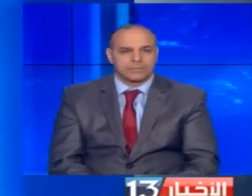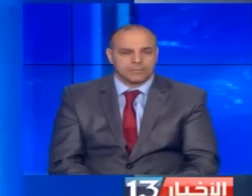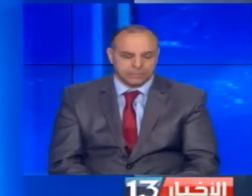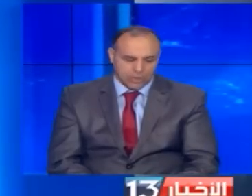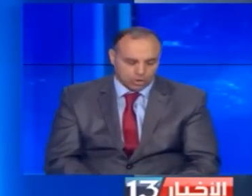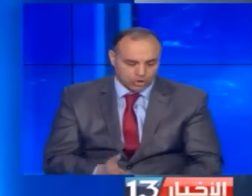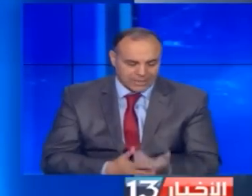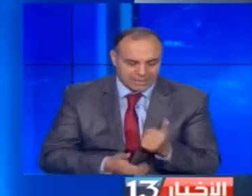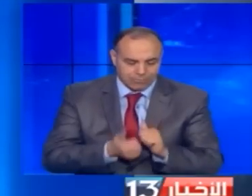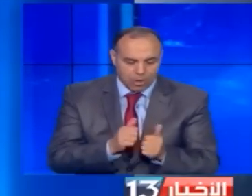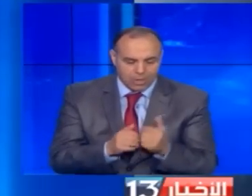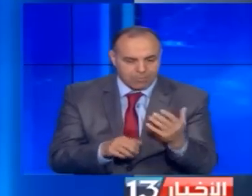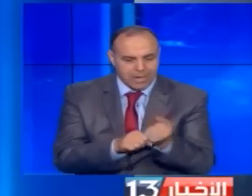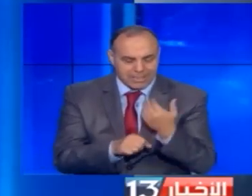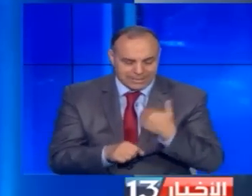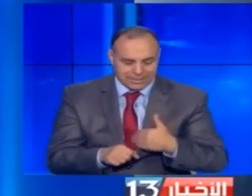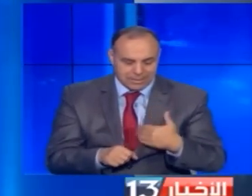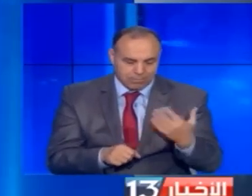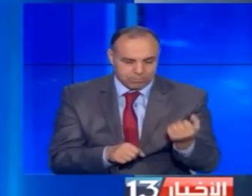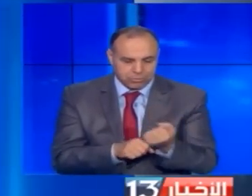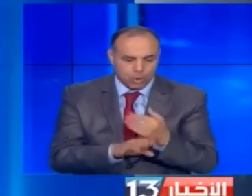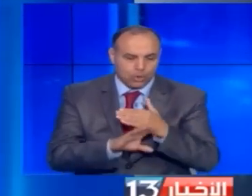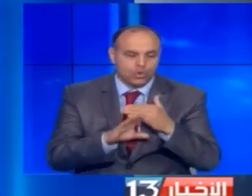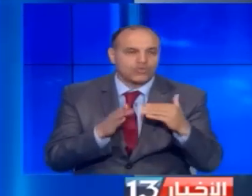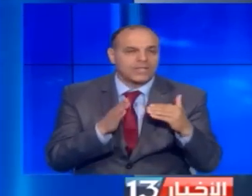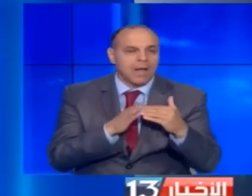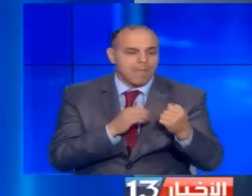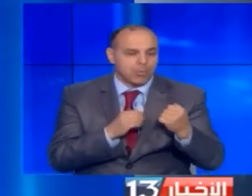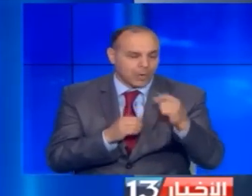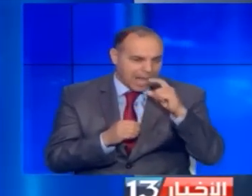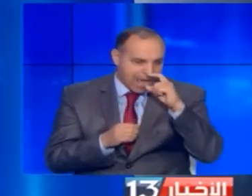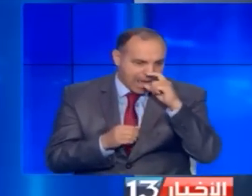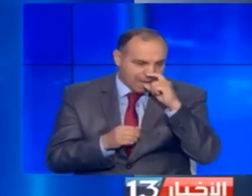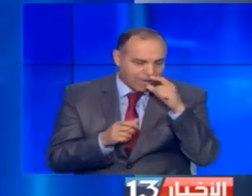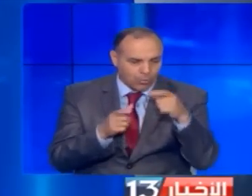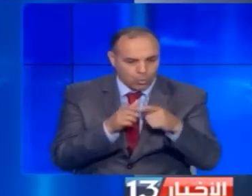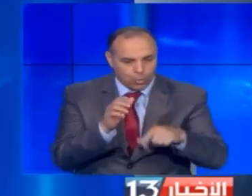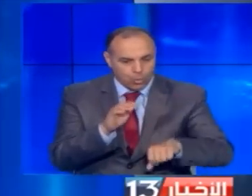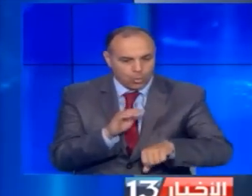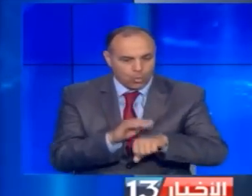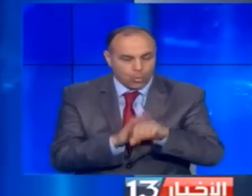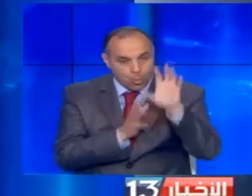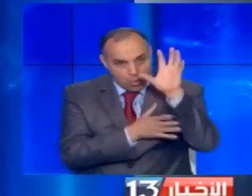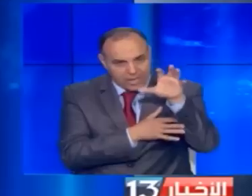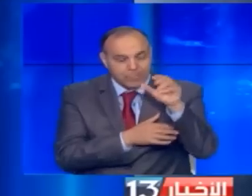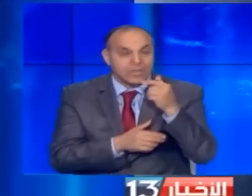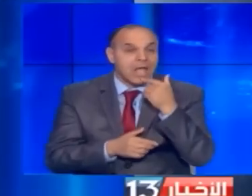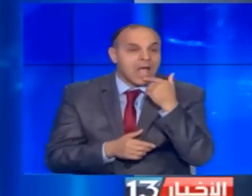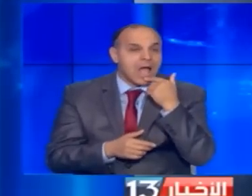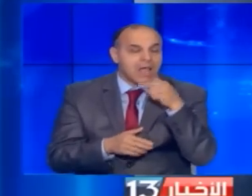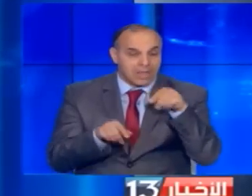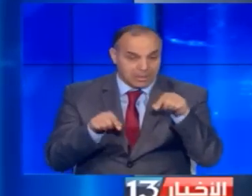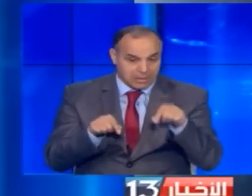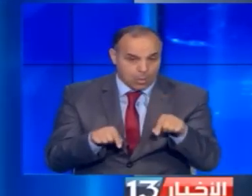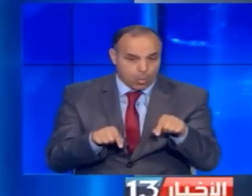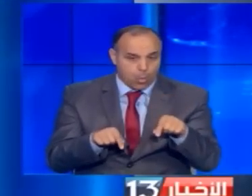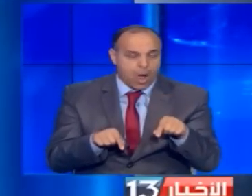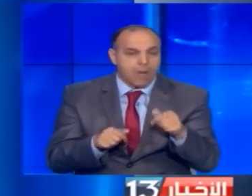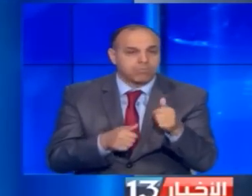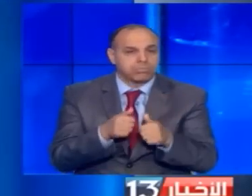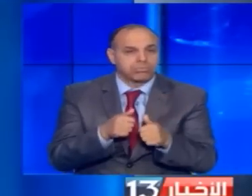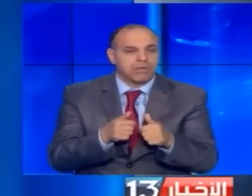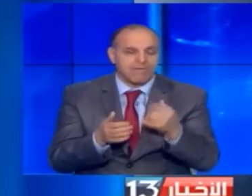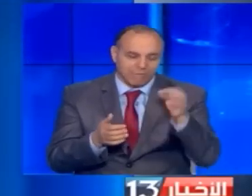في جديد الرياضة، تأهل ترجي الرياضي التونسي لنصف نهائي البطولة العربية للأندية في كرة اليد المقامة منافساتها